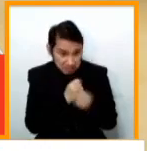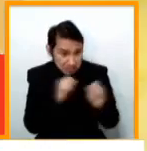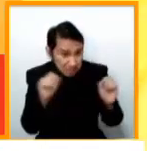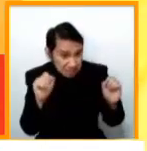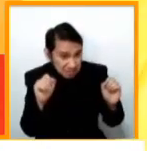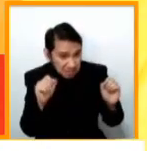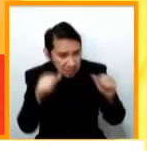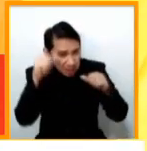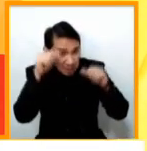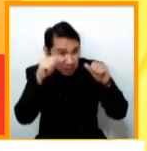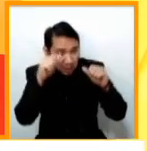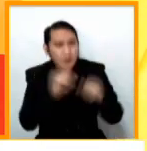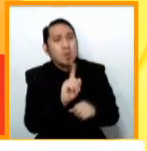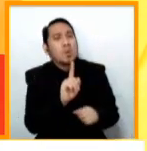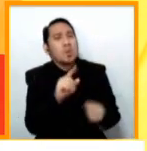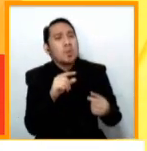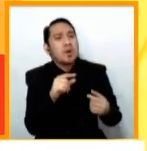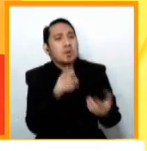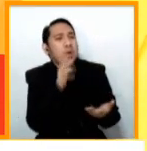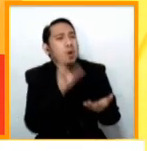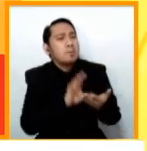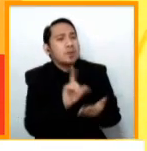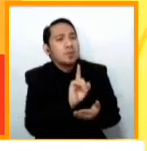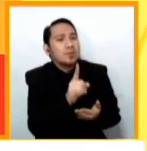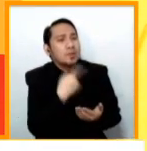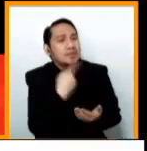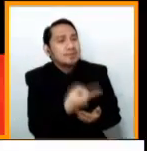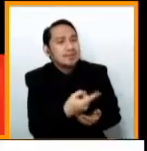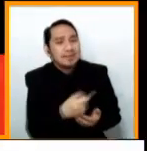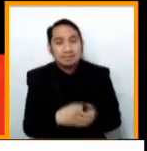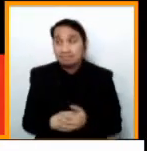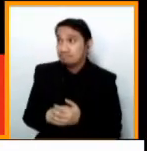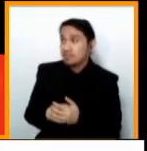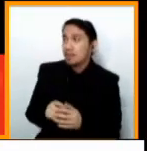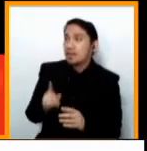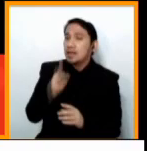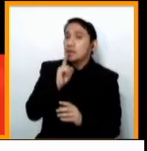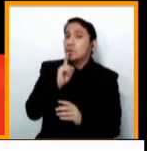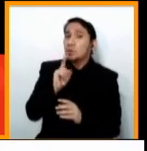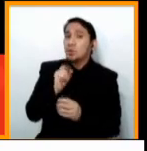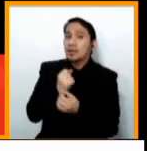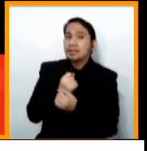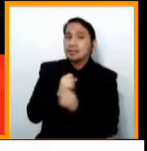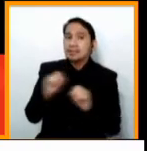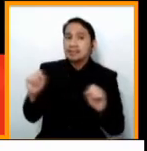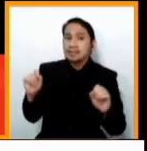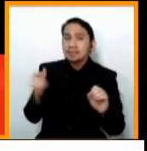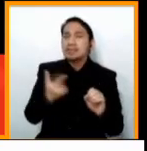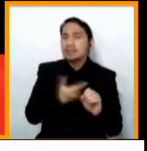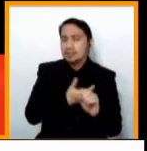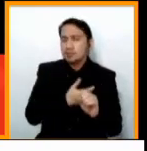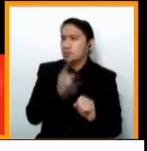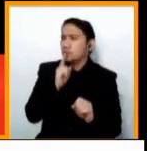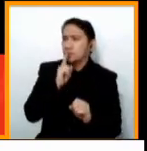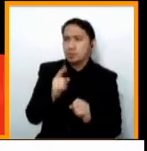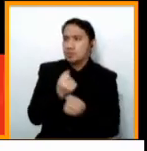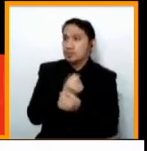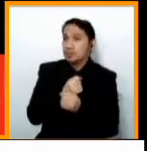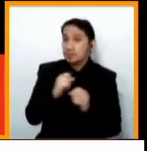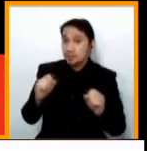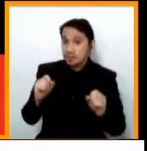ano po masasabi niyo dito, Dr. Chong? Napakaligtas po ng mga bakuna against COVID-19. Yung nga pong